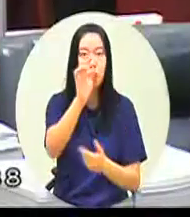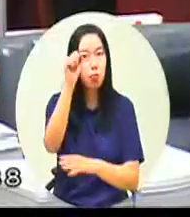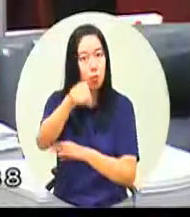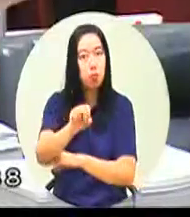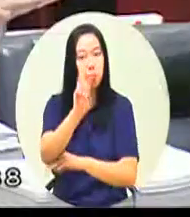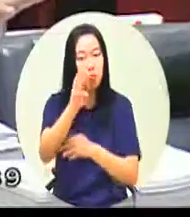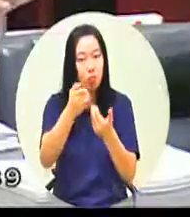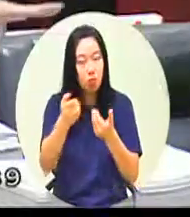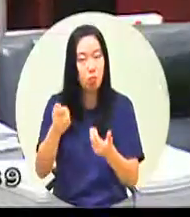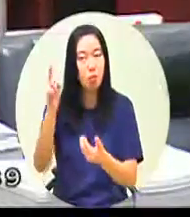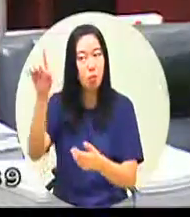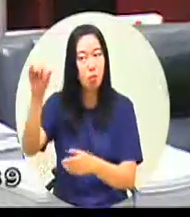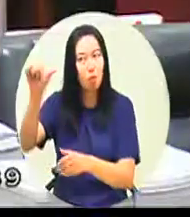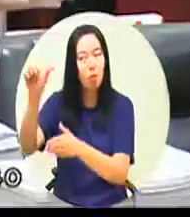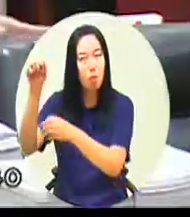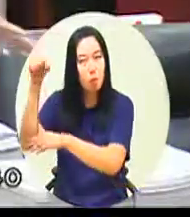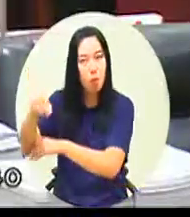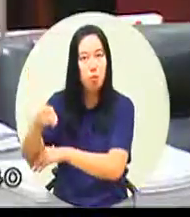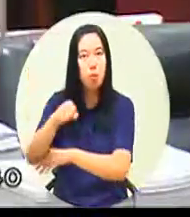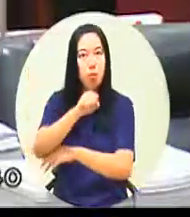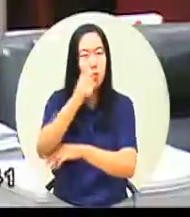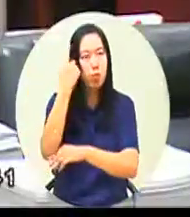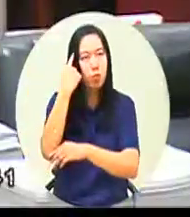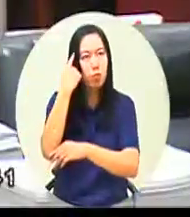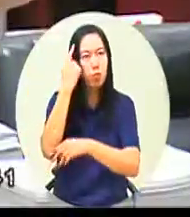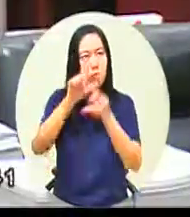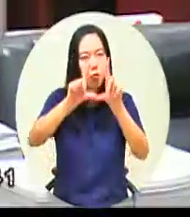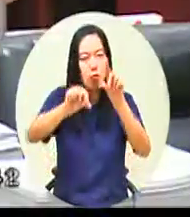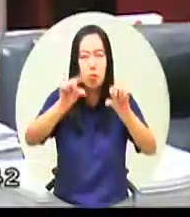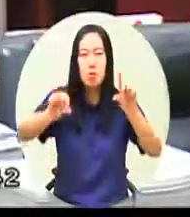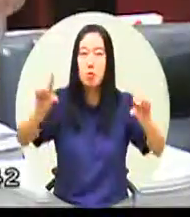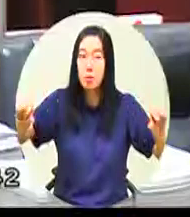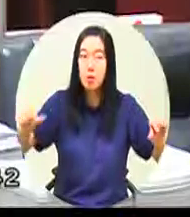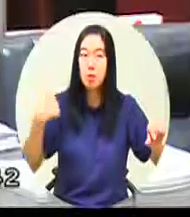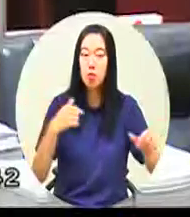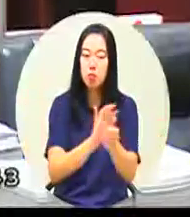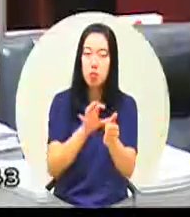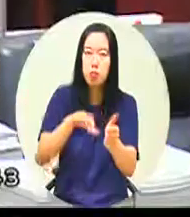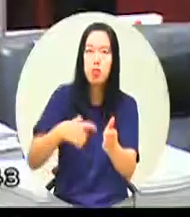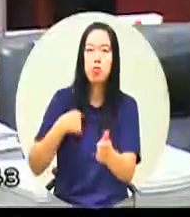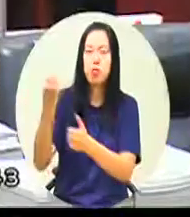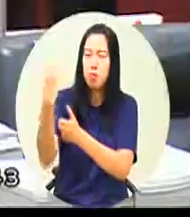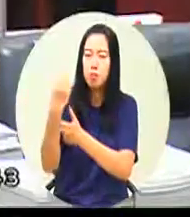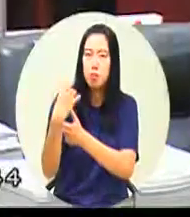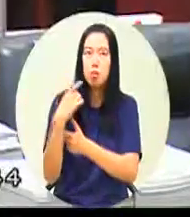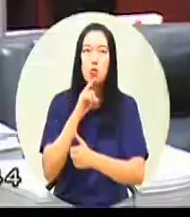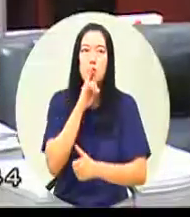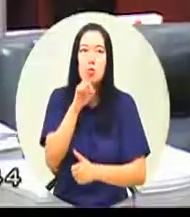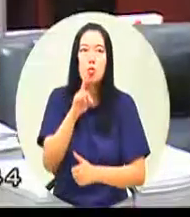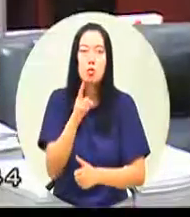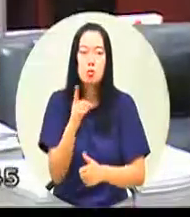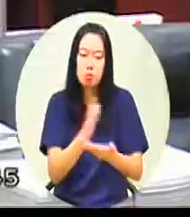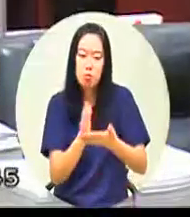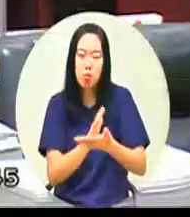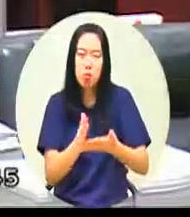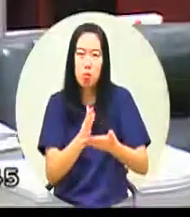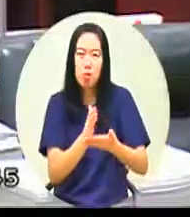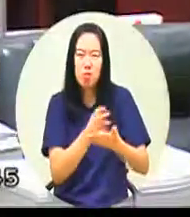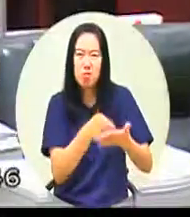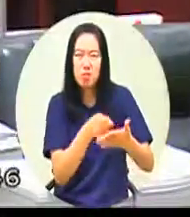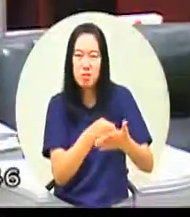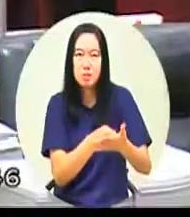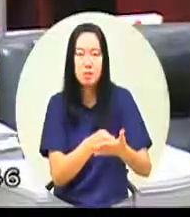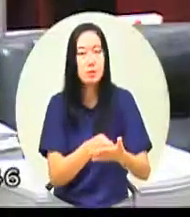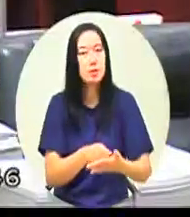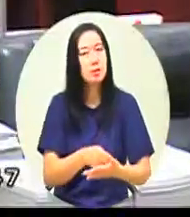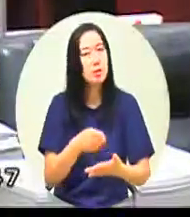好、哦、都不一致，我、哦、乡镇那么多嘛，我服务处拢加那鸡鸭鸡啦，我、哦、啊从宽结果从严，哈、哦， 那么